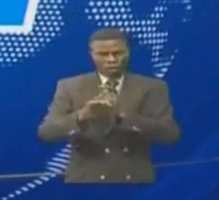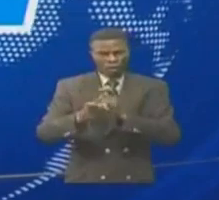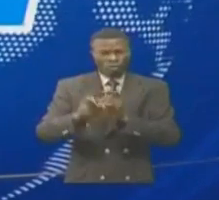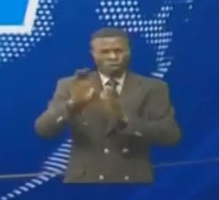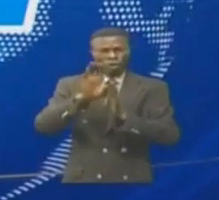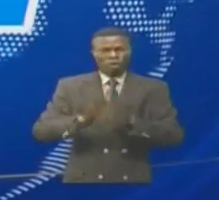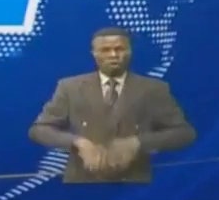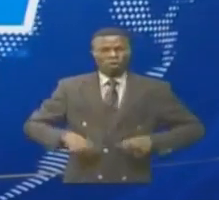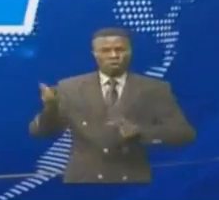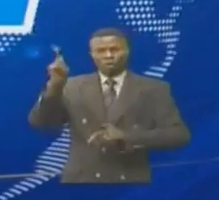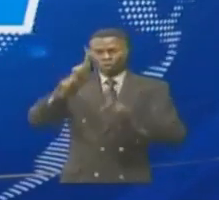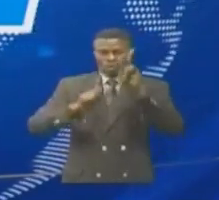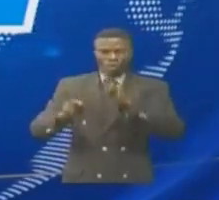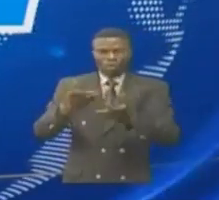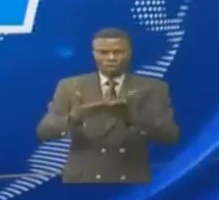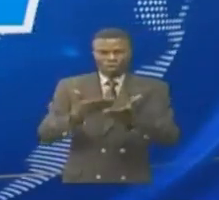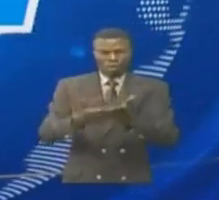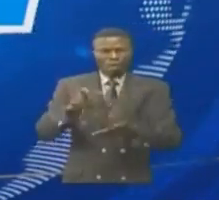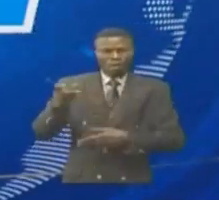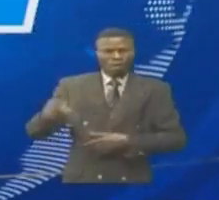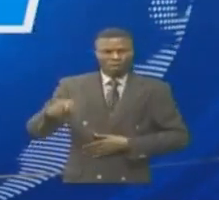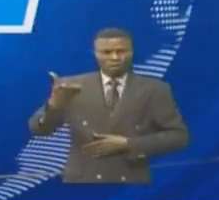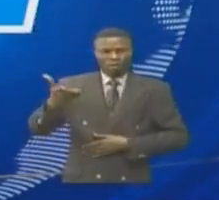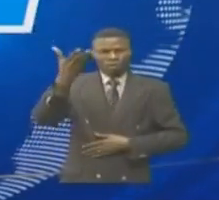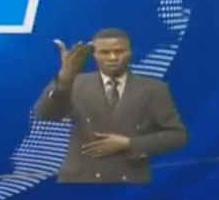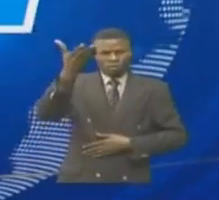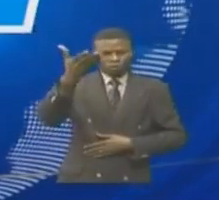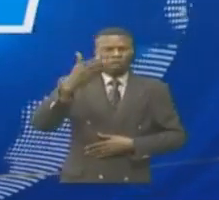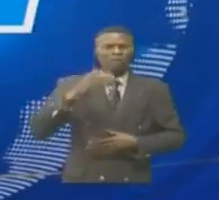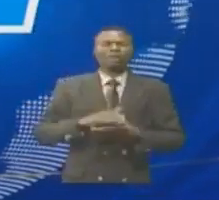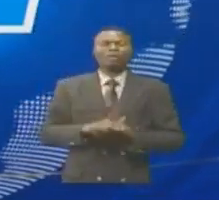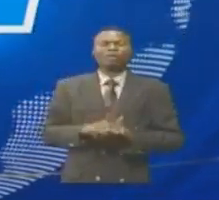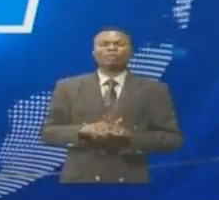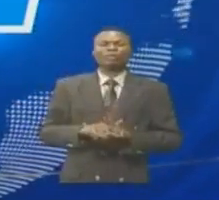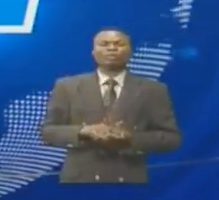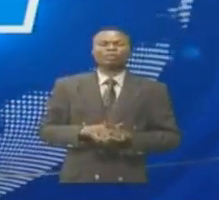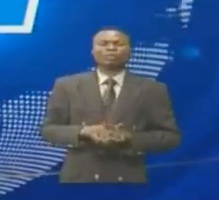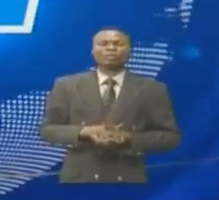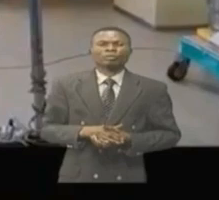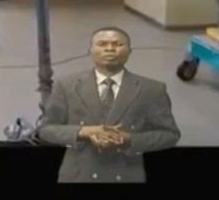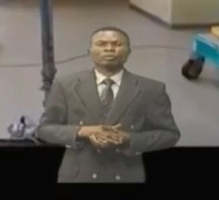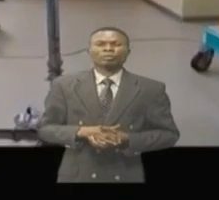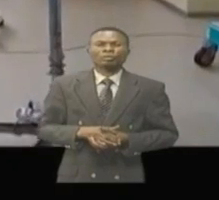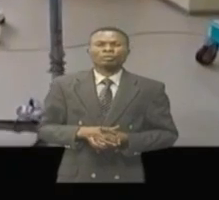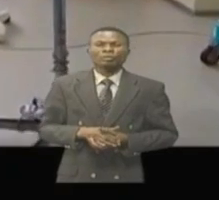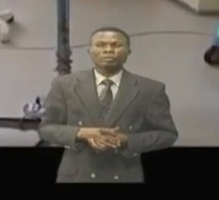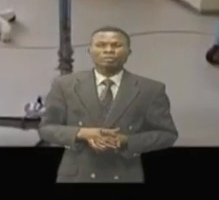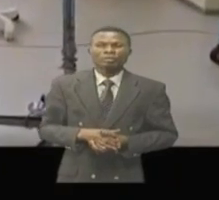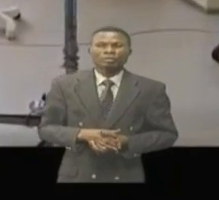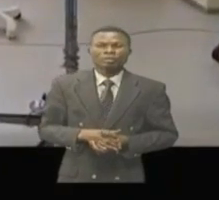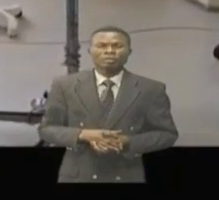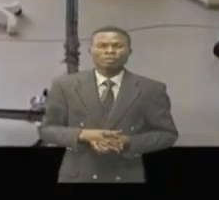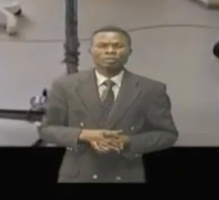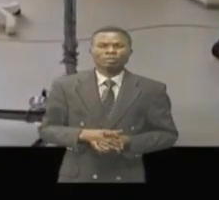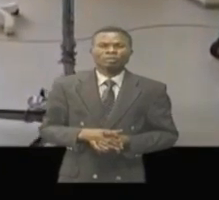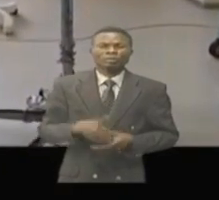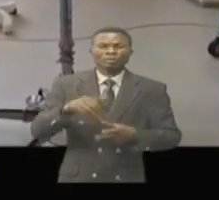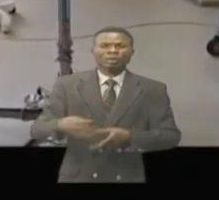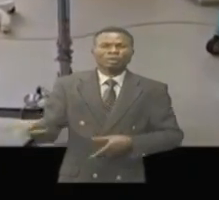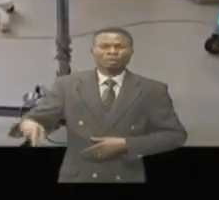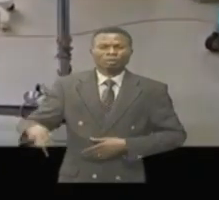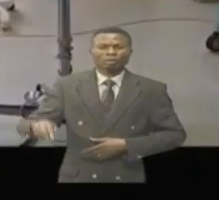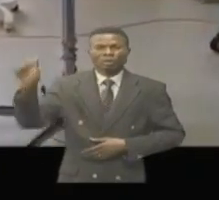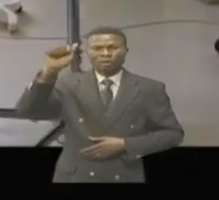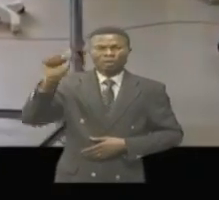vie de la population dans ce coin du pays. Un reportage signé Iverson Kabouaba. Dans la province du Sankuru,